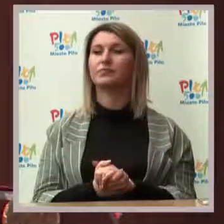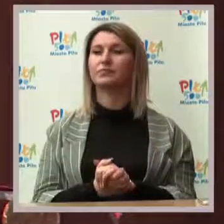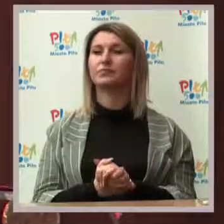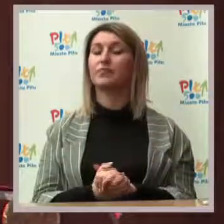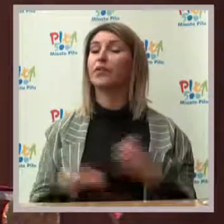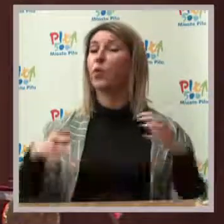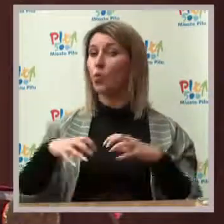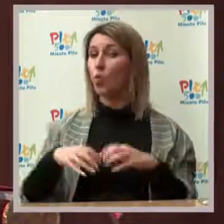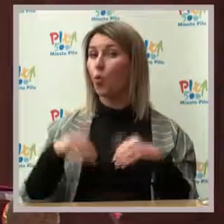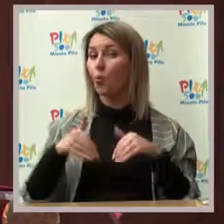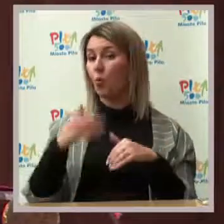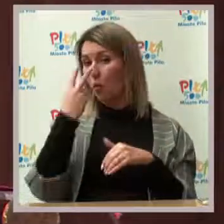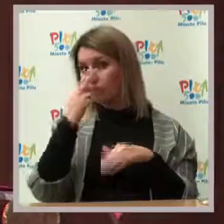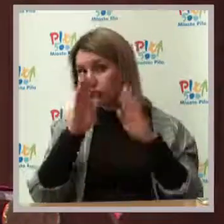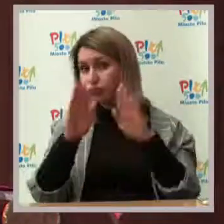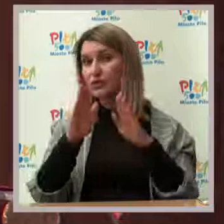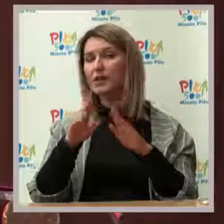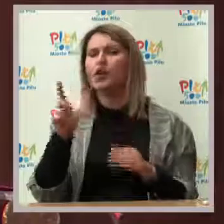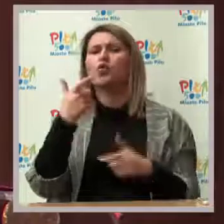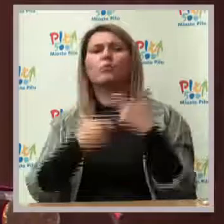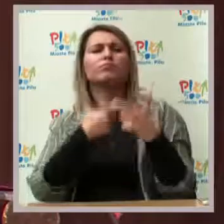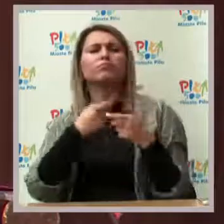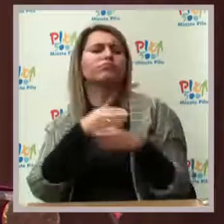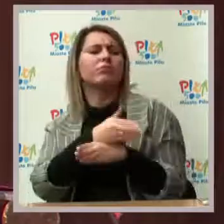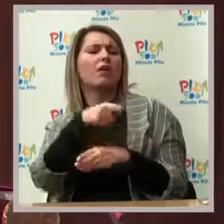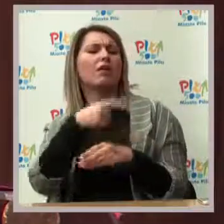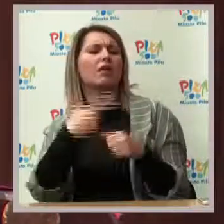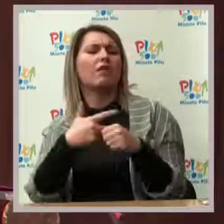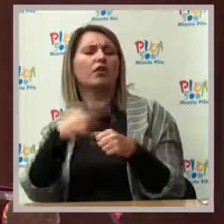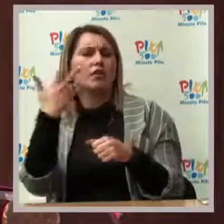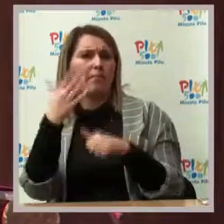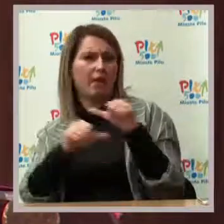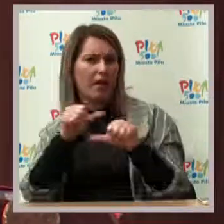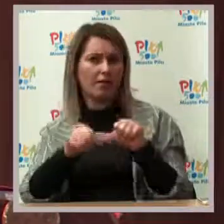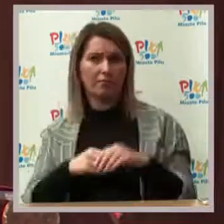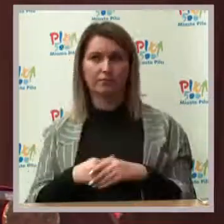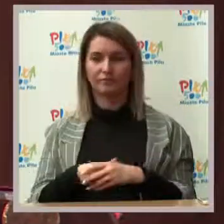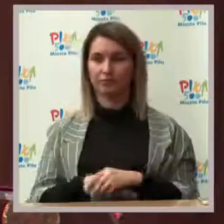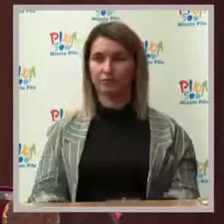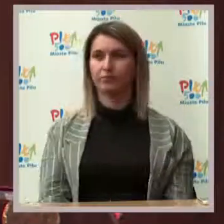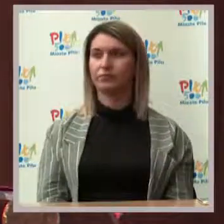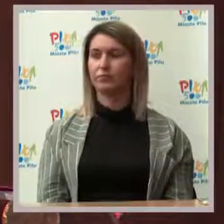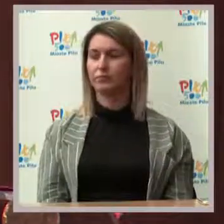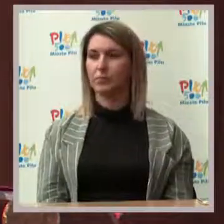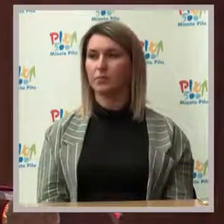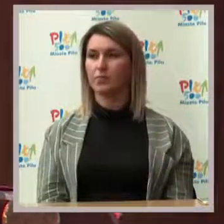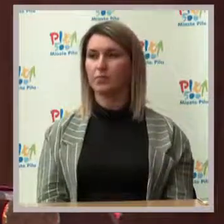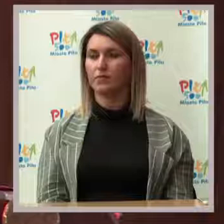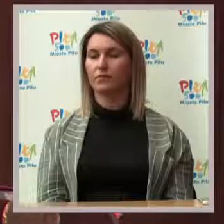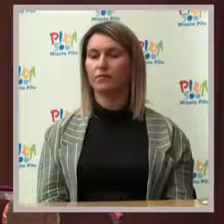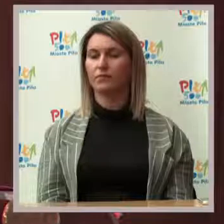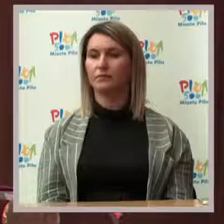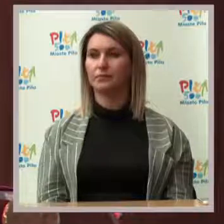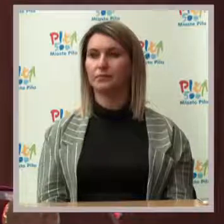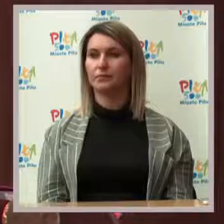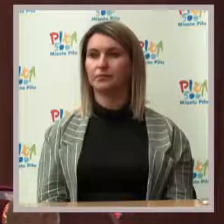mógł zaprezentować swoje osiągnięcia w minionym ćwierćwieczu, że była też